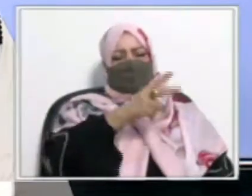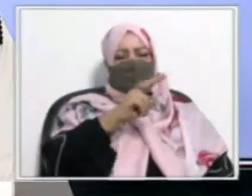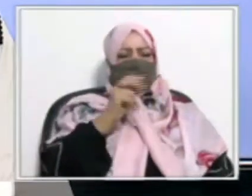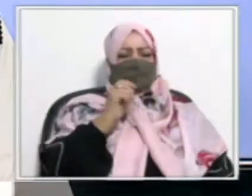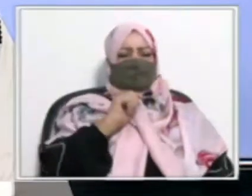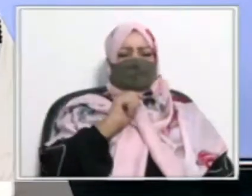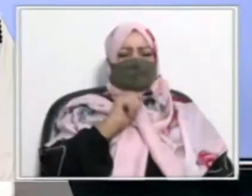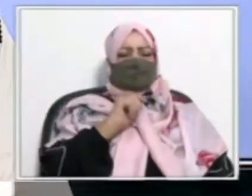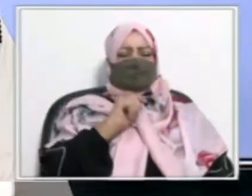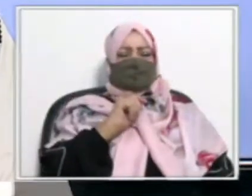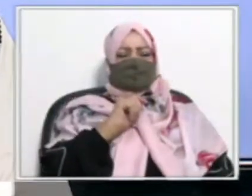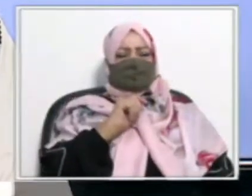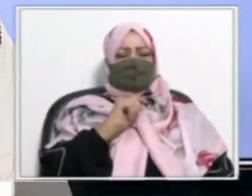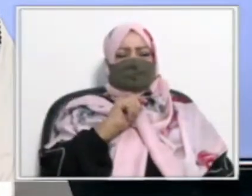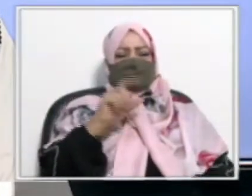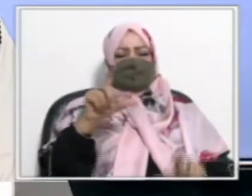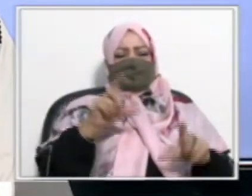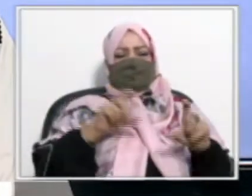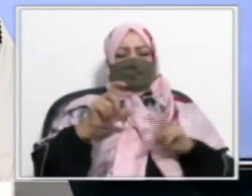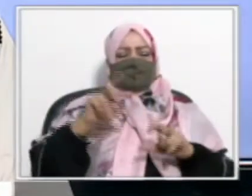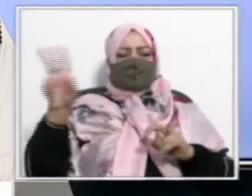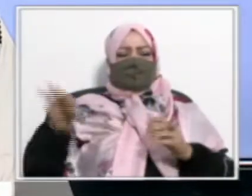على طلبك انت يتعاقدوا بعدين.